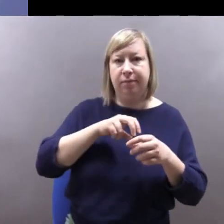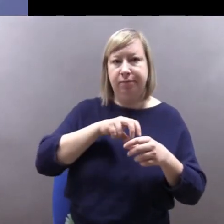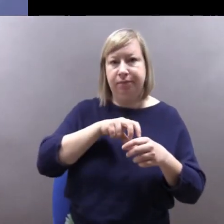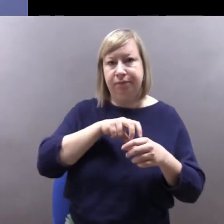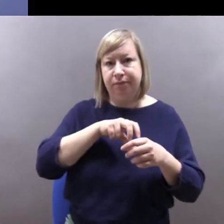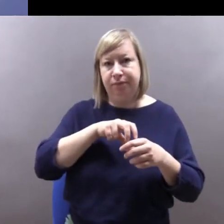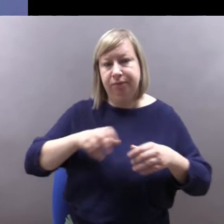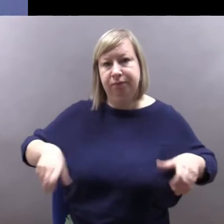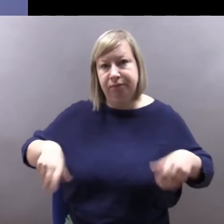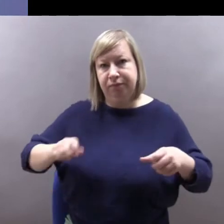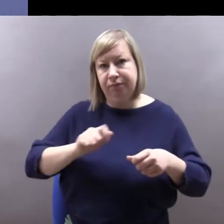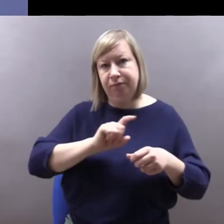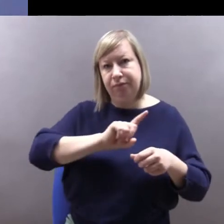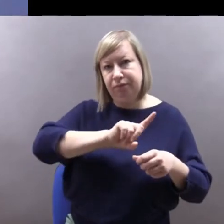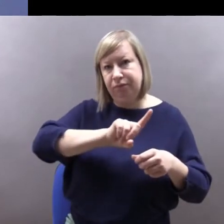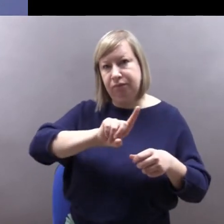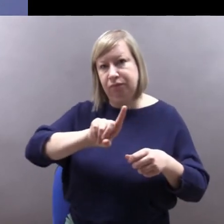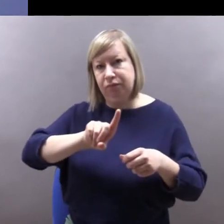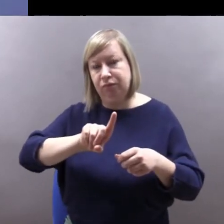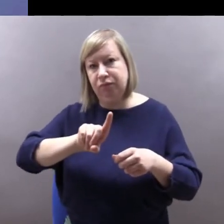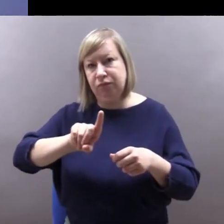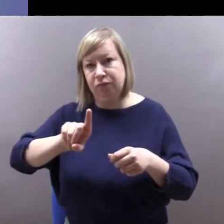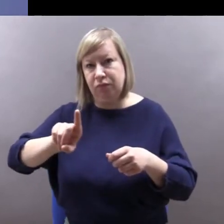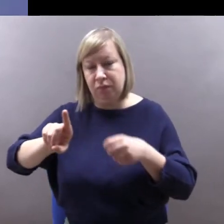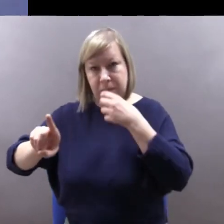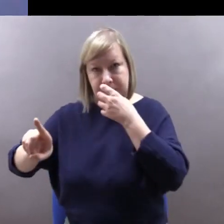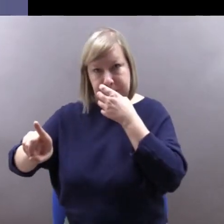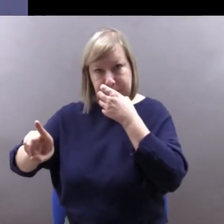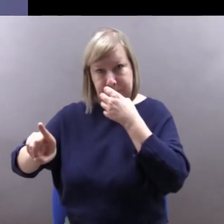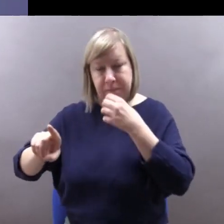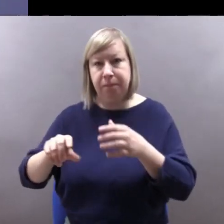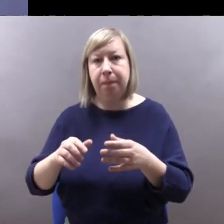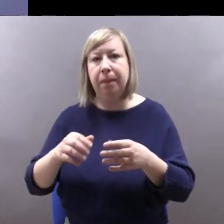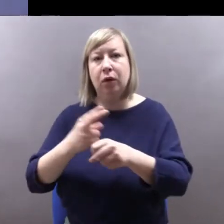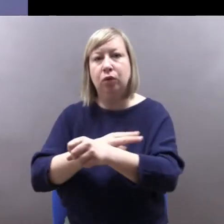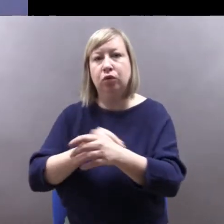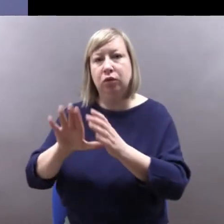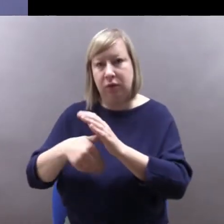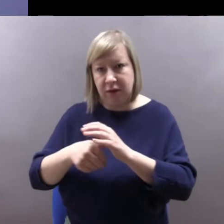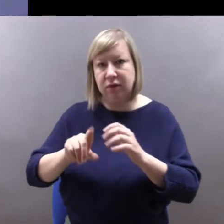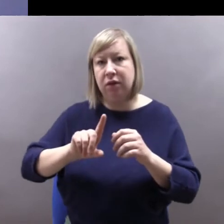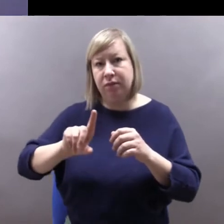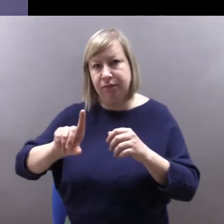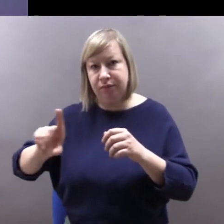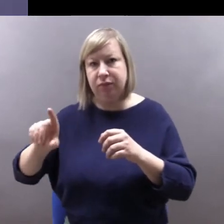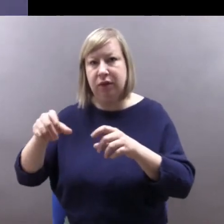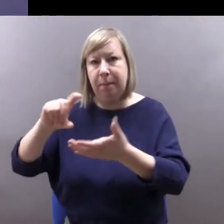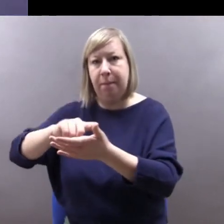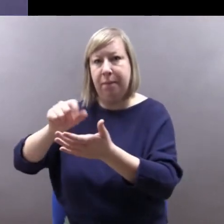urząd miasta. Wjechać w Urzędzie Miasta na 1. piętro i dopiero. Ale to się przejeżdża przez